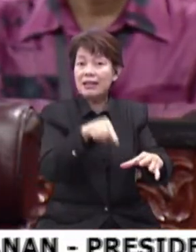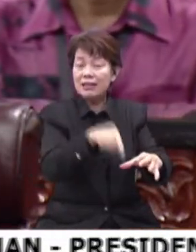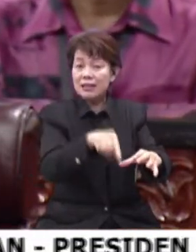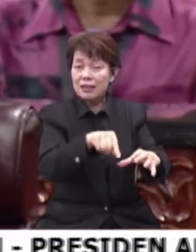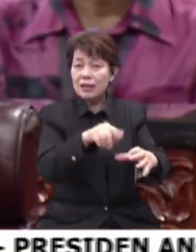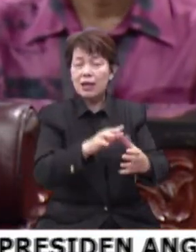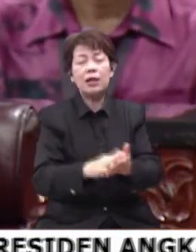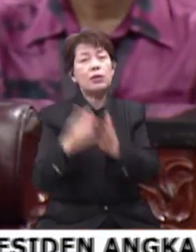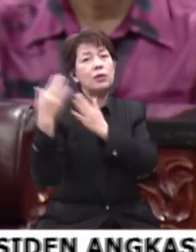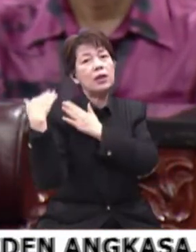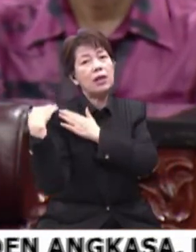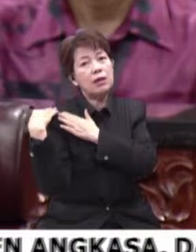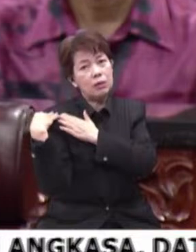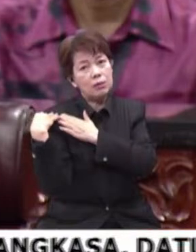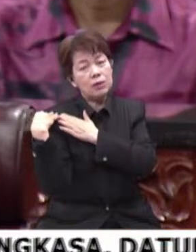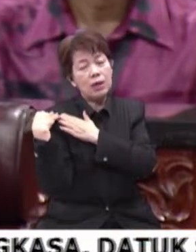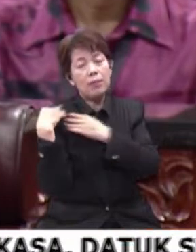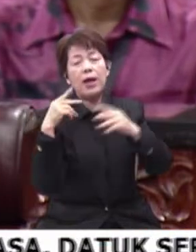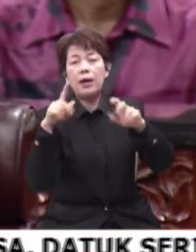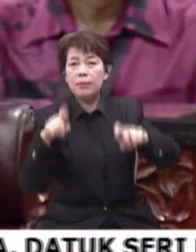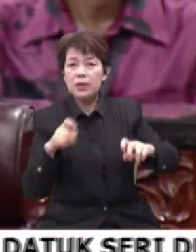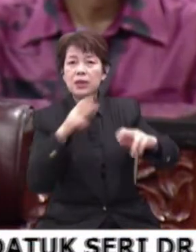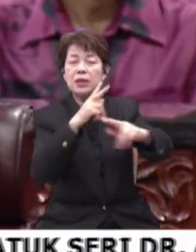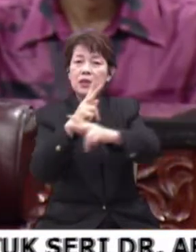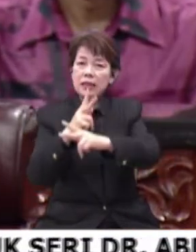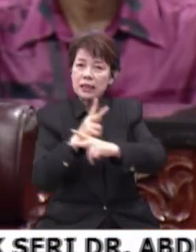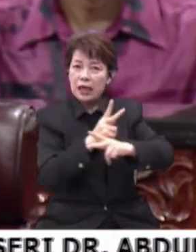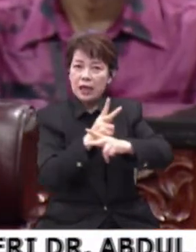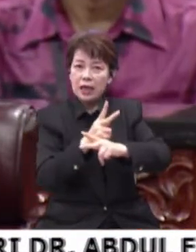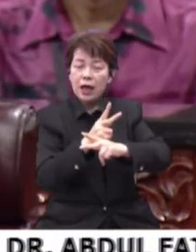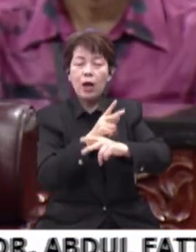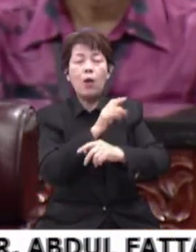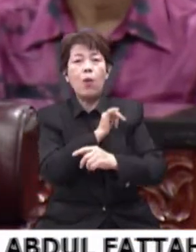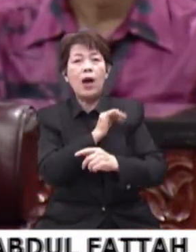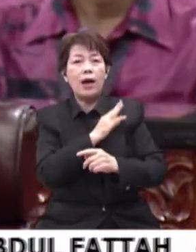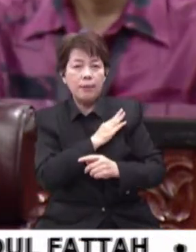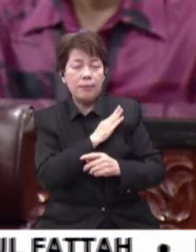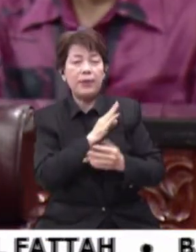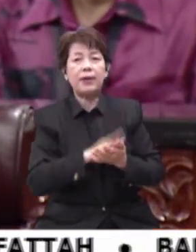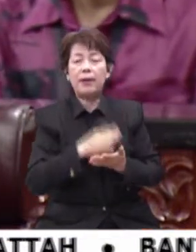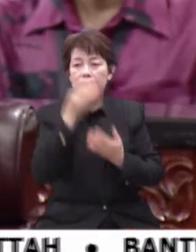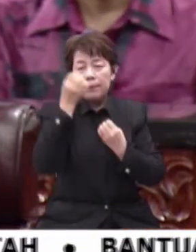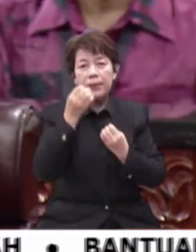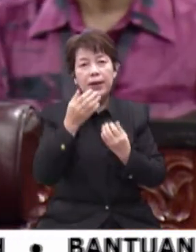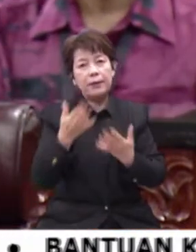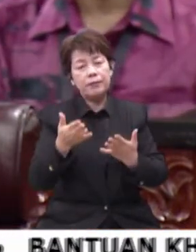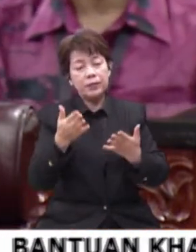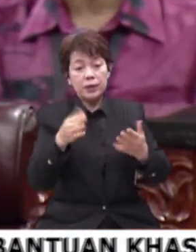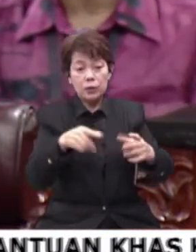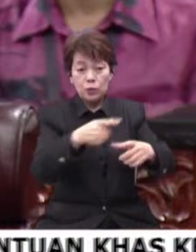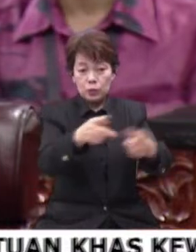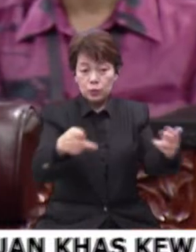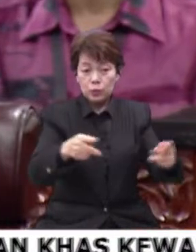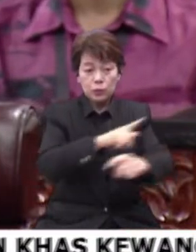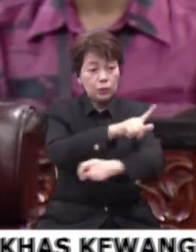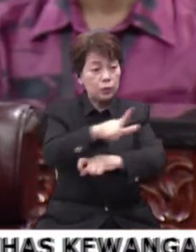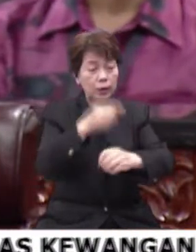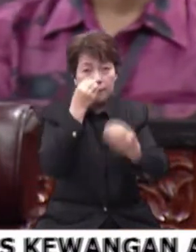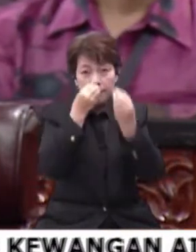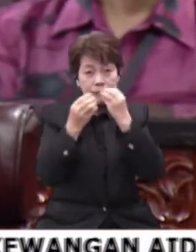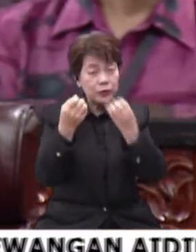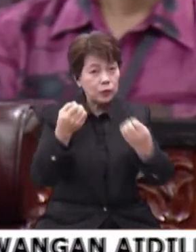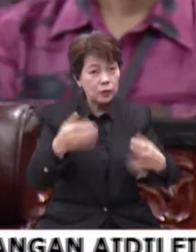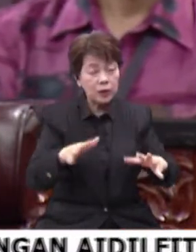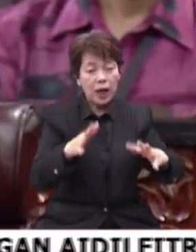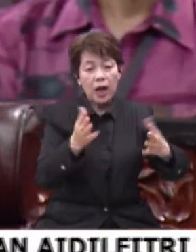tanggung jawab menyelenggara itu yang dimaksudkan oleh wabi senato sebenarnya diserahkan kepada pihak berkuasa ditempatan